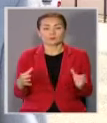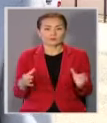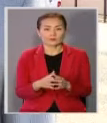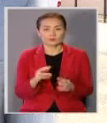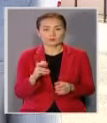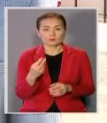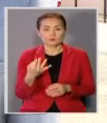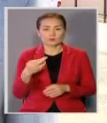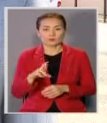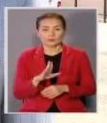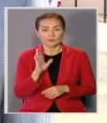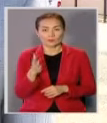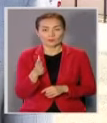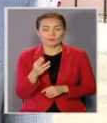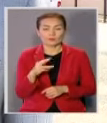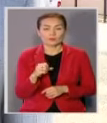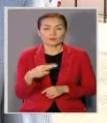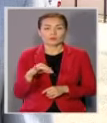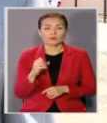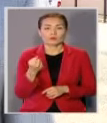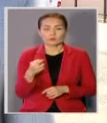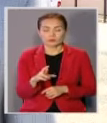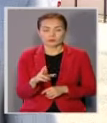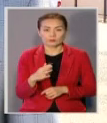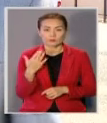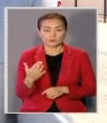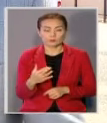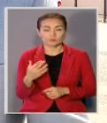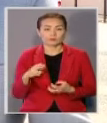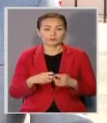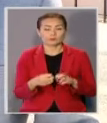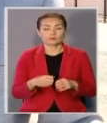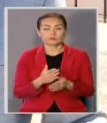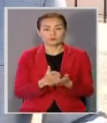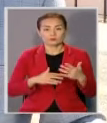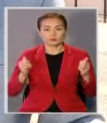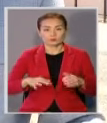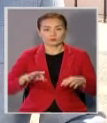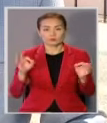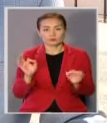жағдай бұл медиация. Медиация даулы мәселені ұзаққа созбайды.